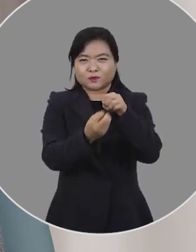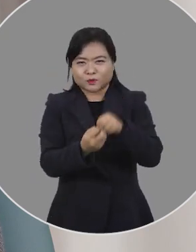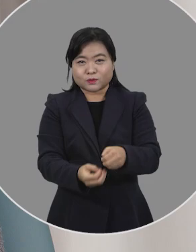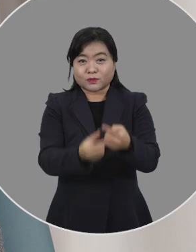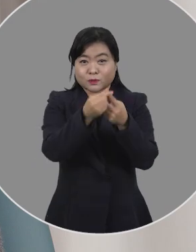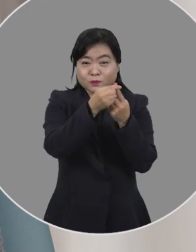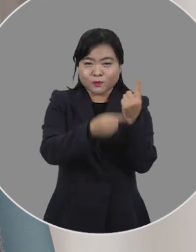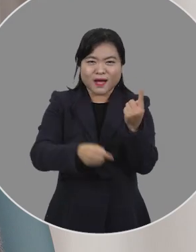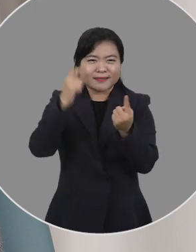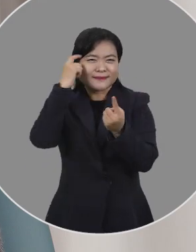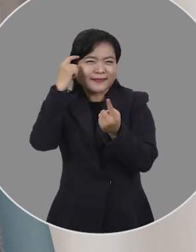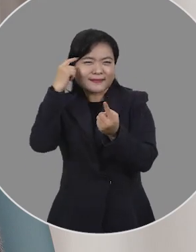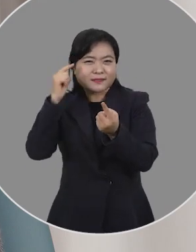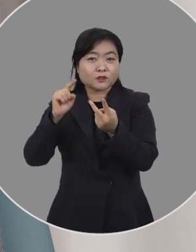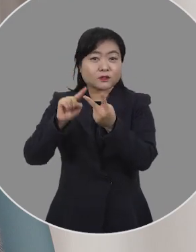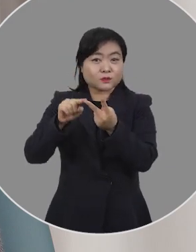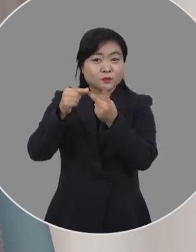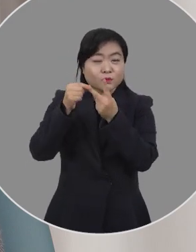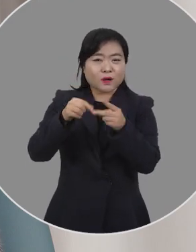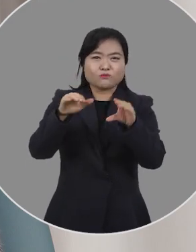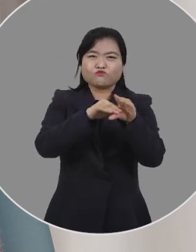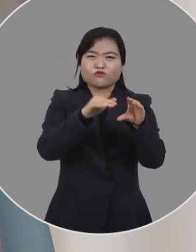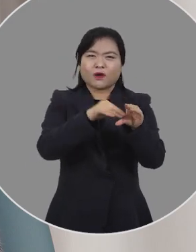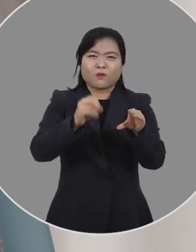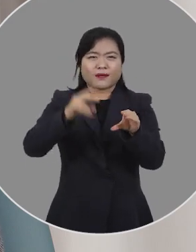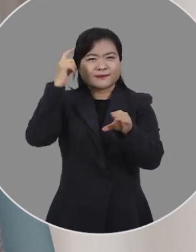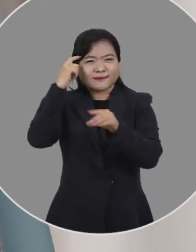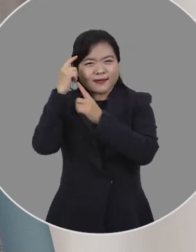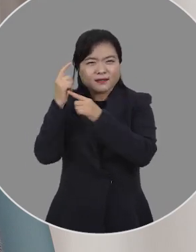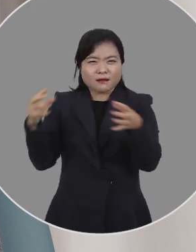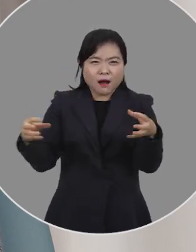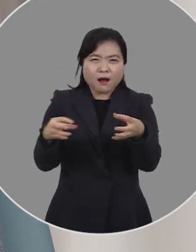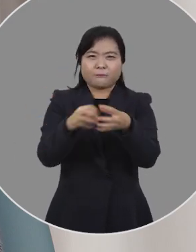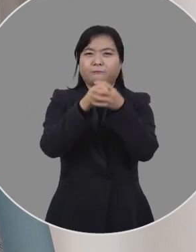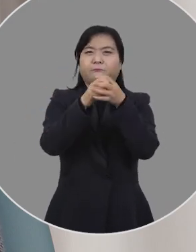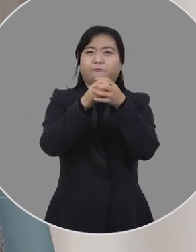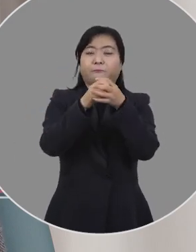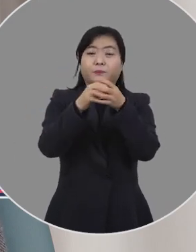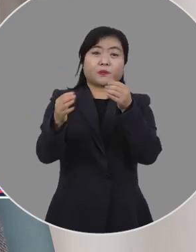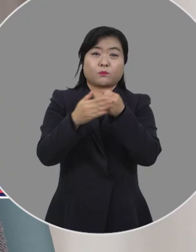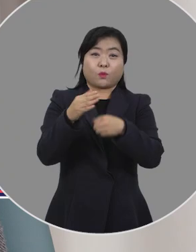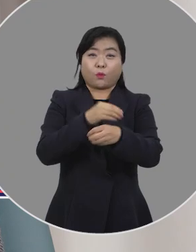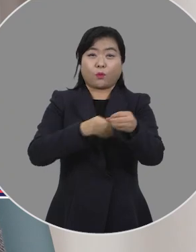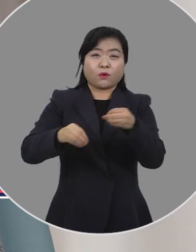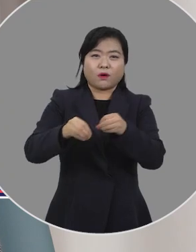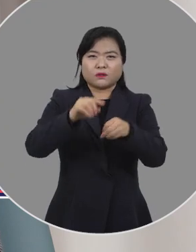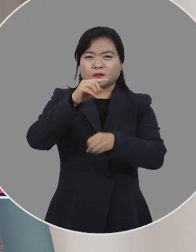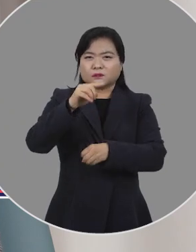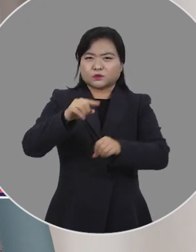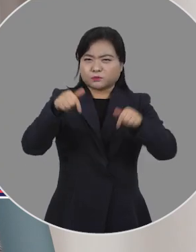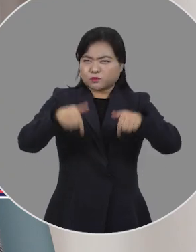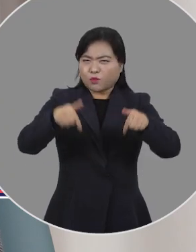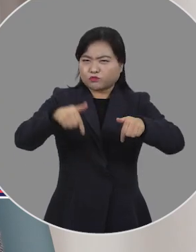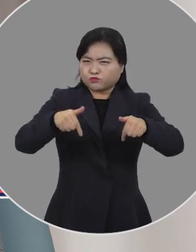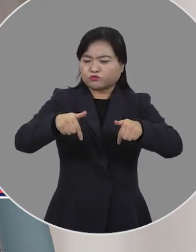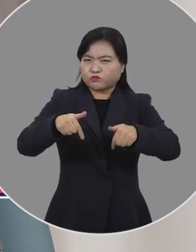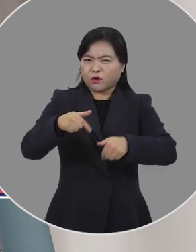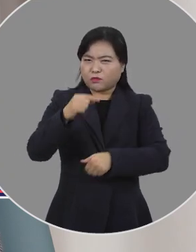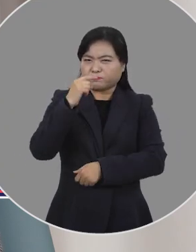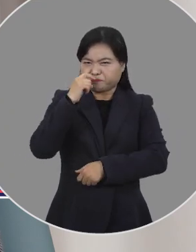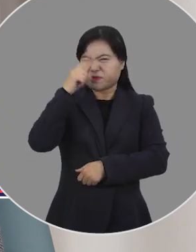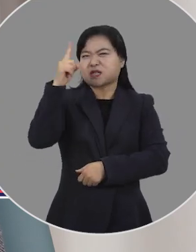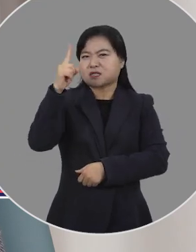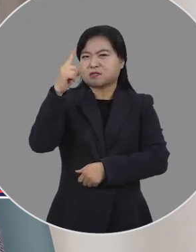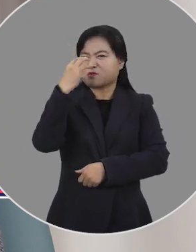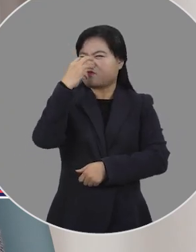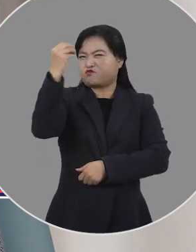요소와 사상적인 요소가, 문화와 사상적인 요소가 합쳐지면서 오히려 상당한 서구 우월주의가 시작된 것